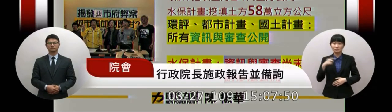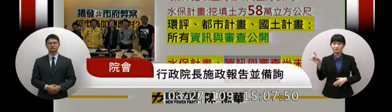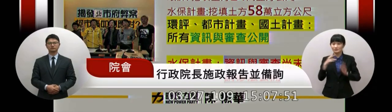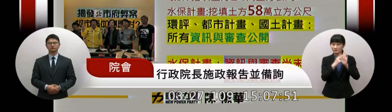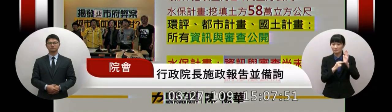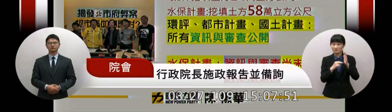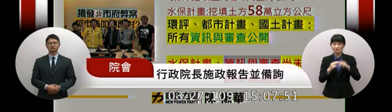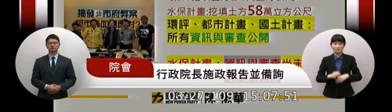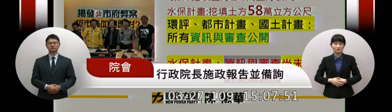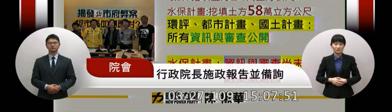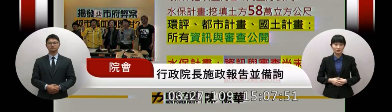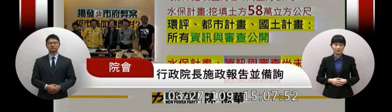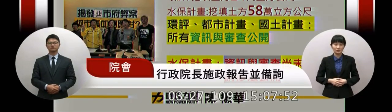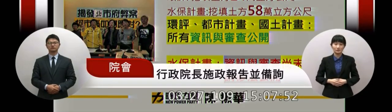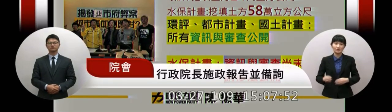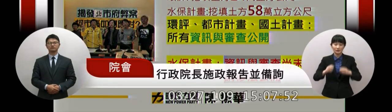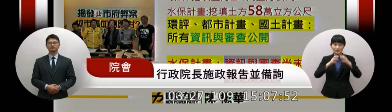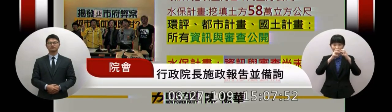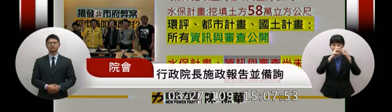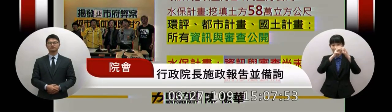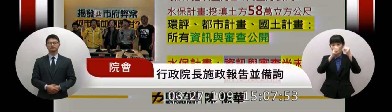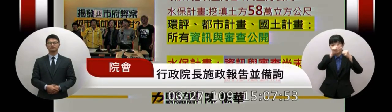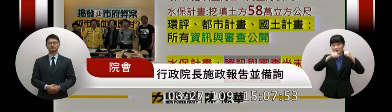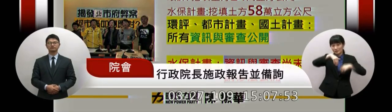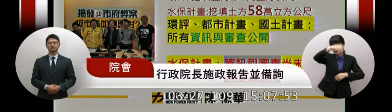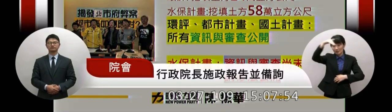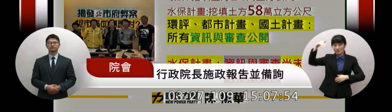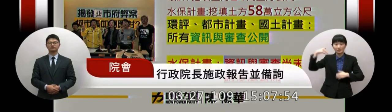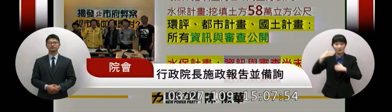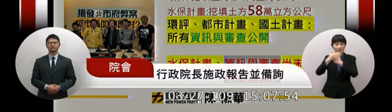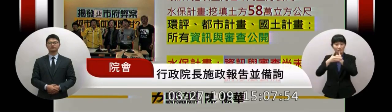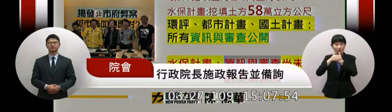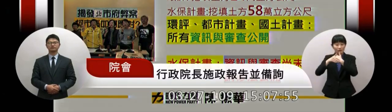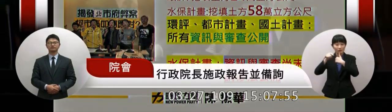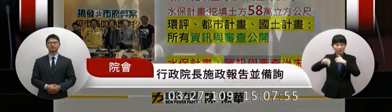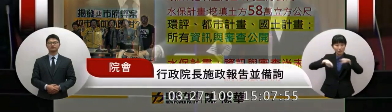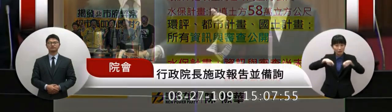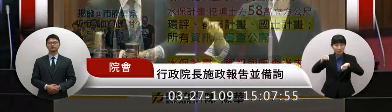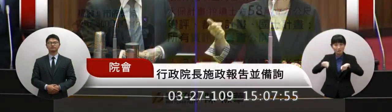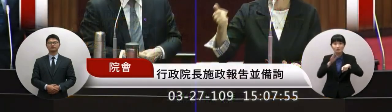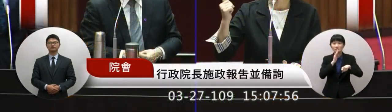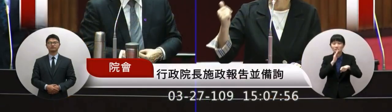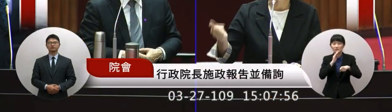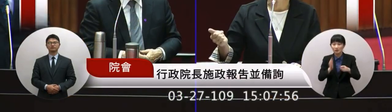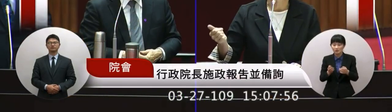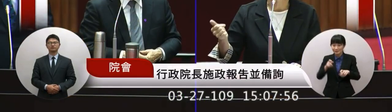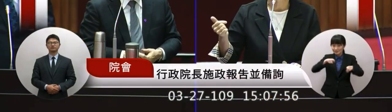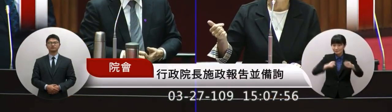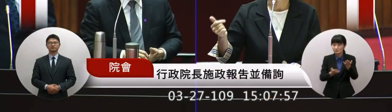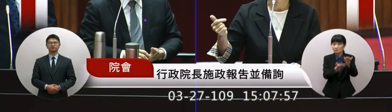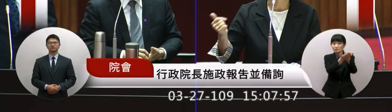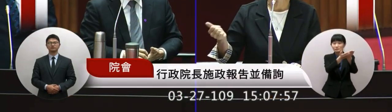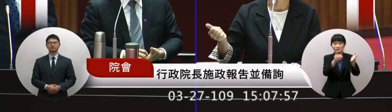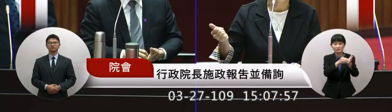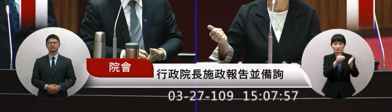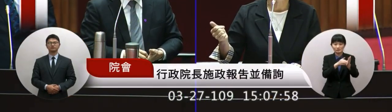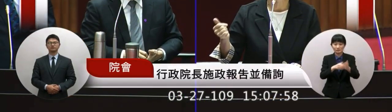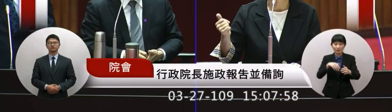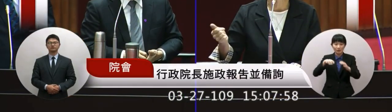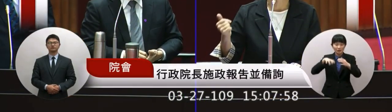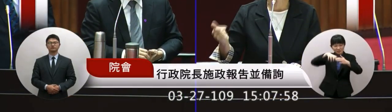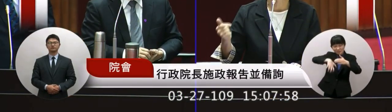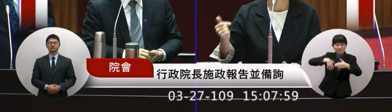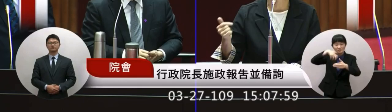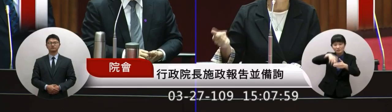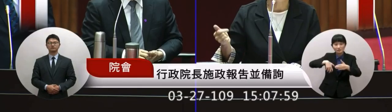明山保变数这个案子，好，六之六这个案子，以利环评呢，好，送的这个土石方挖田土石方